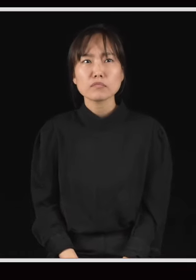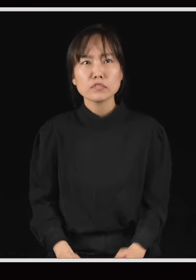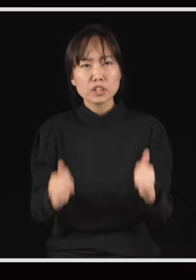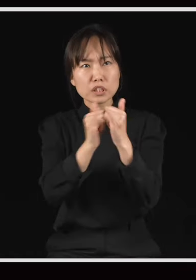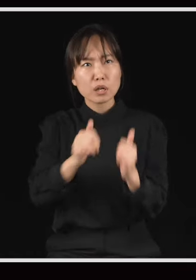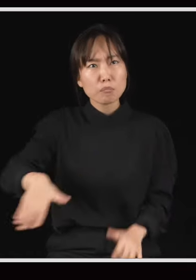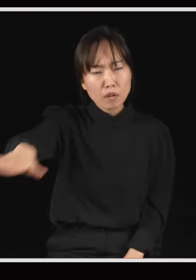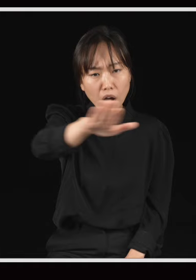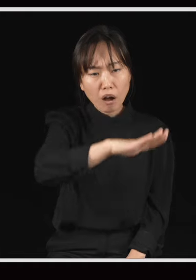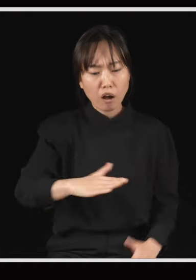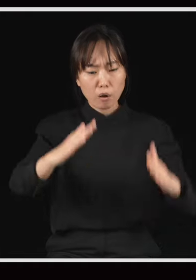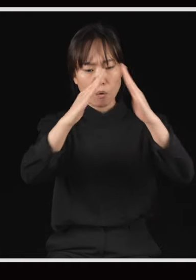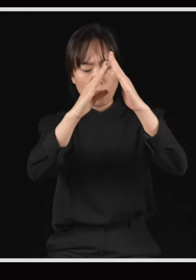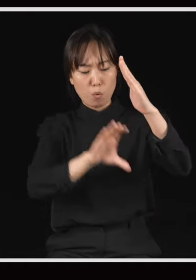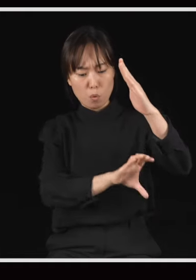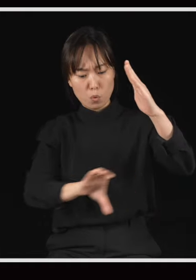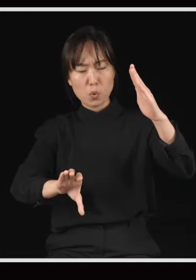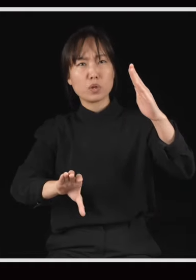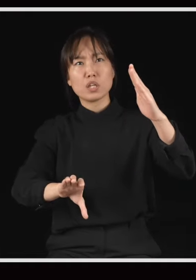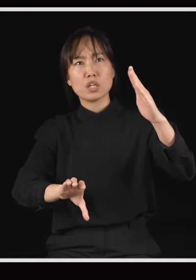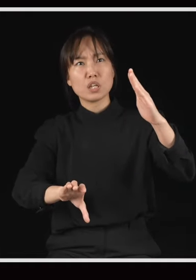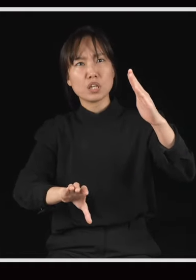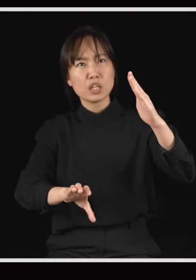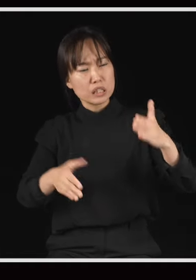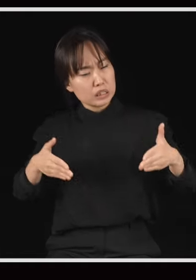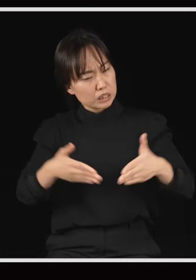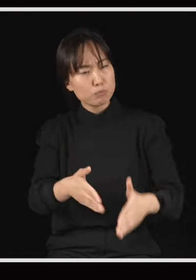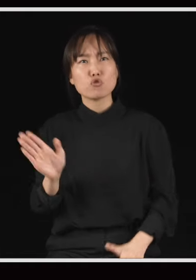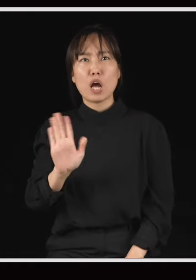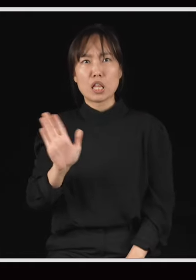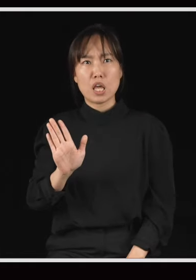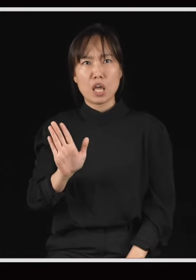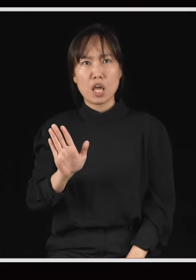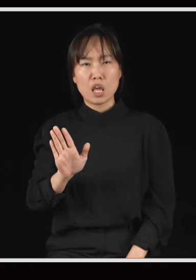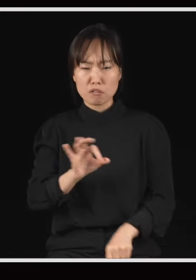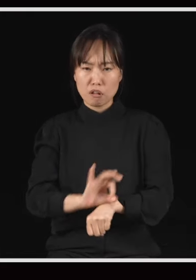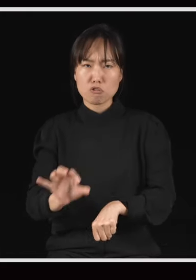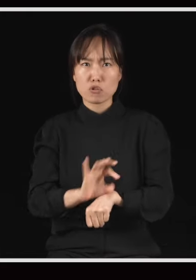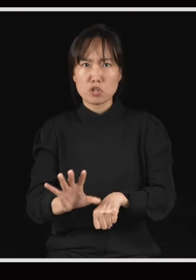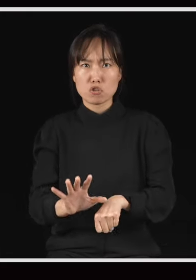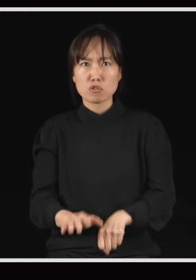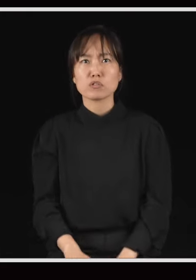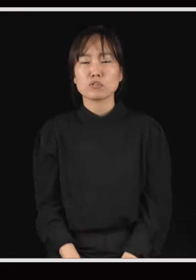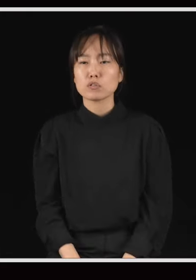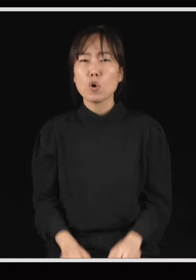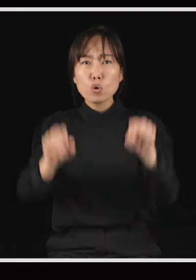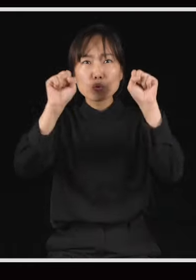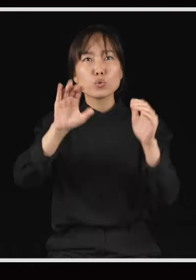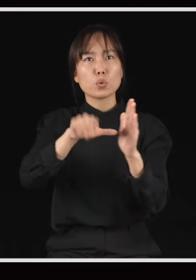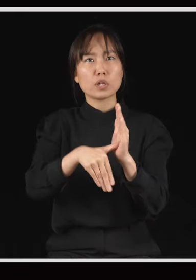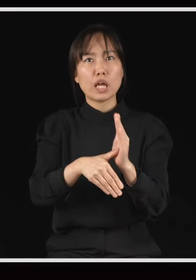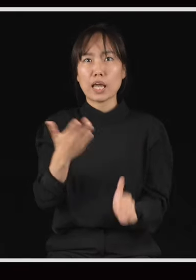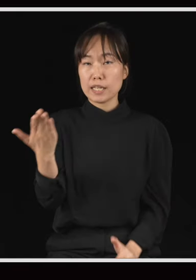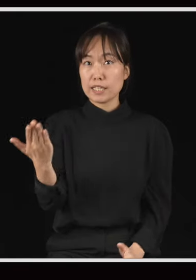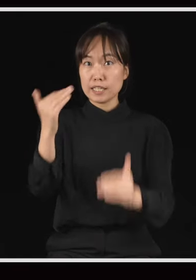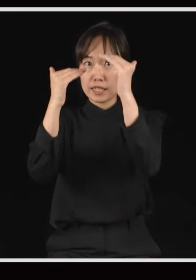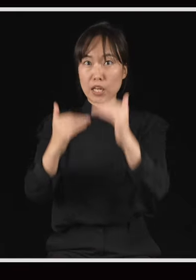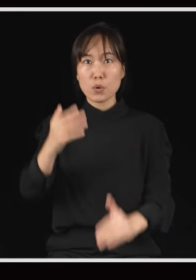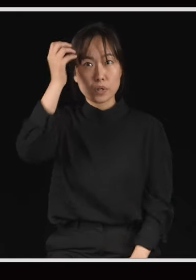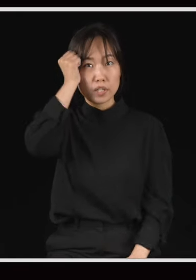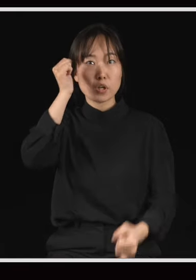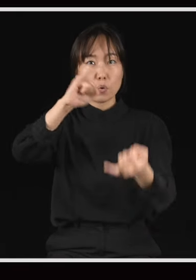이거를, 어떻게 보면 빙산의 일각 밑에 있는 것들을 놓치세요. 그래서 운동을 한다고 할 때 이런 것들을 생각을